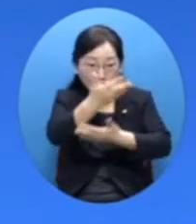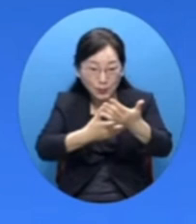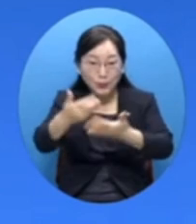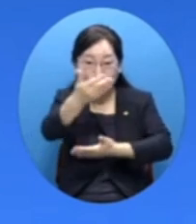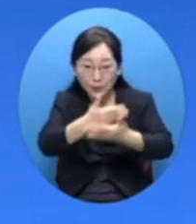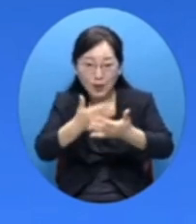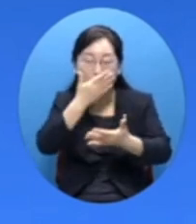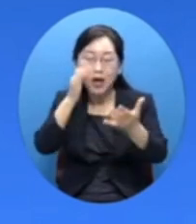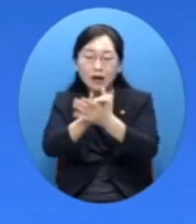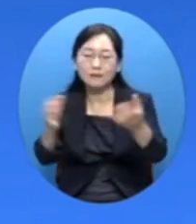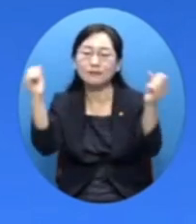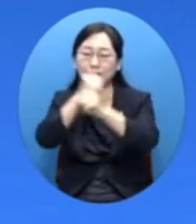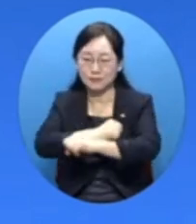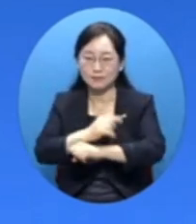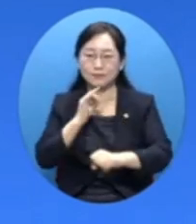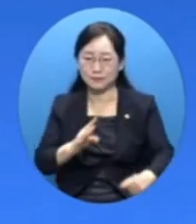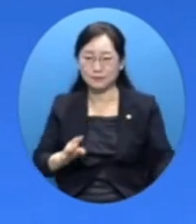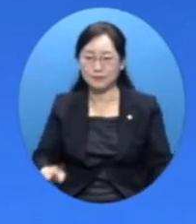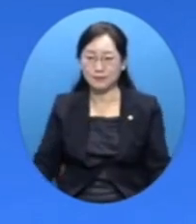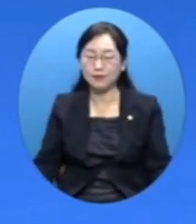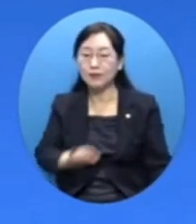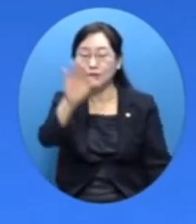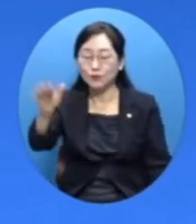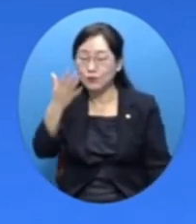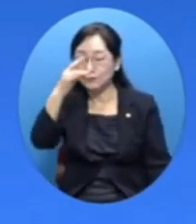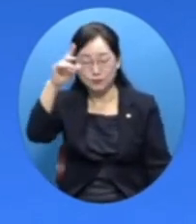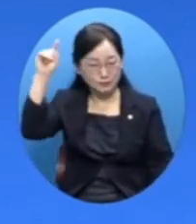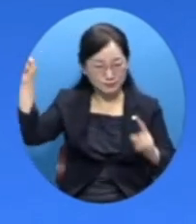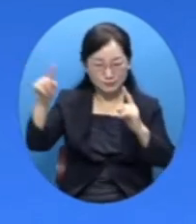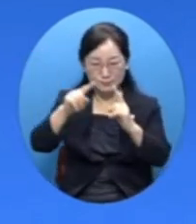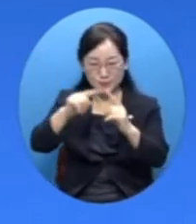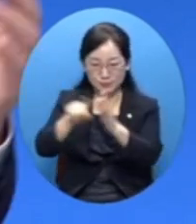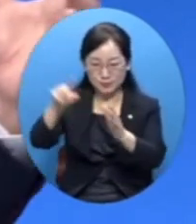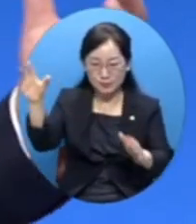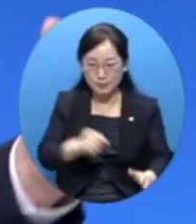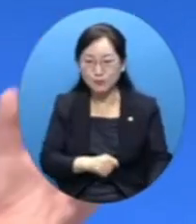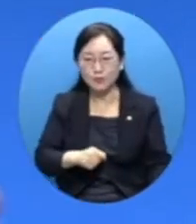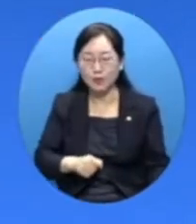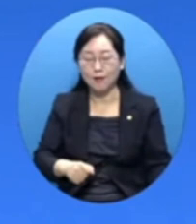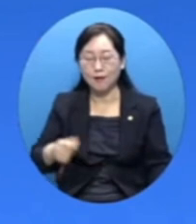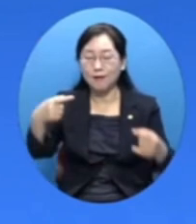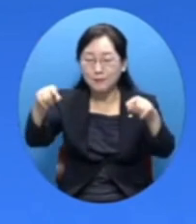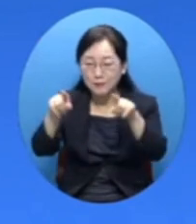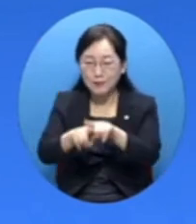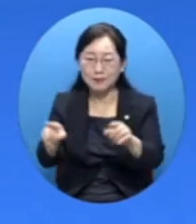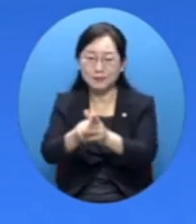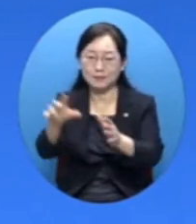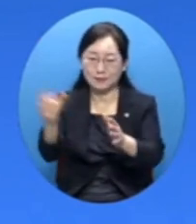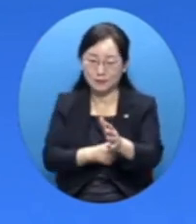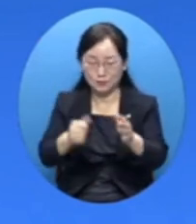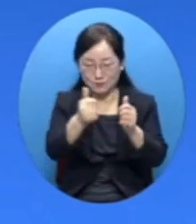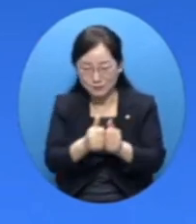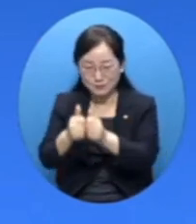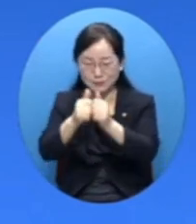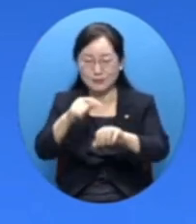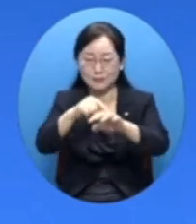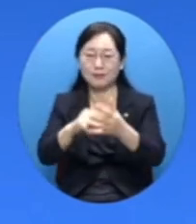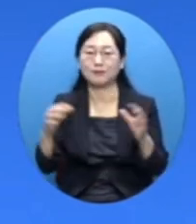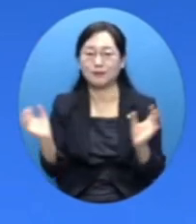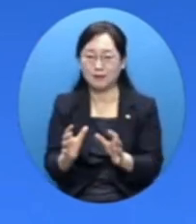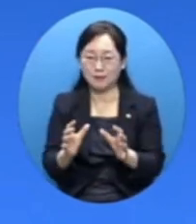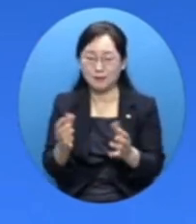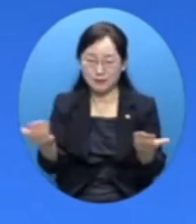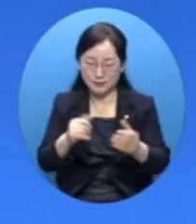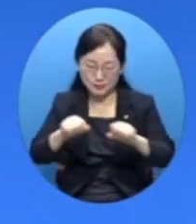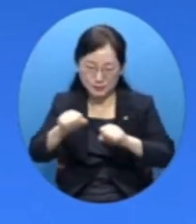같이 파멸의 길로 가게 되는 것입니다 우리가 절대 긍정의 믿음으로 무장해서 우리가 함께 믿음의 사람과 힘을 아파여 일을 이루어